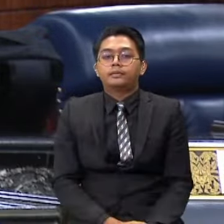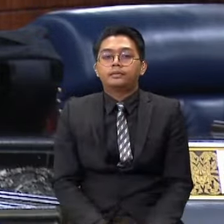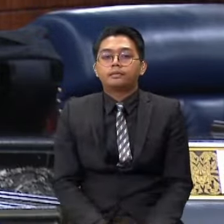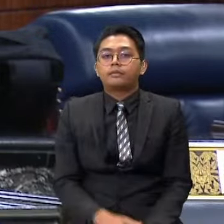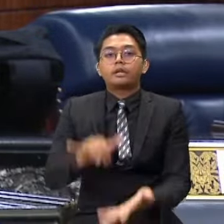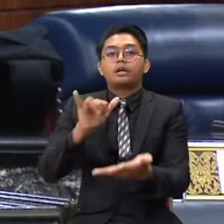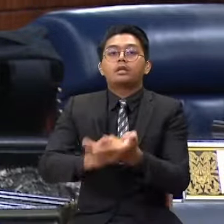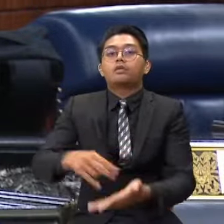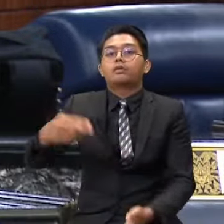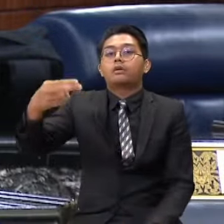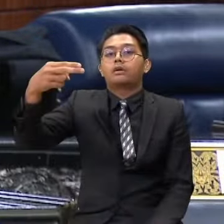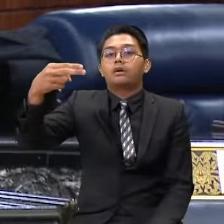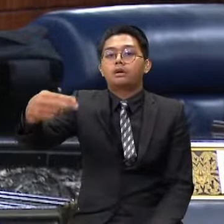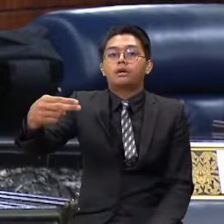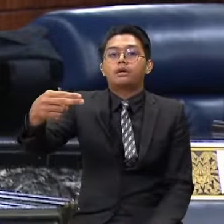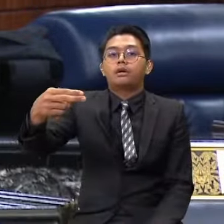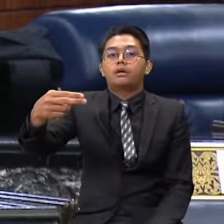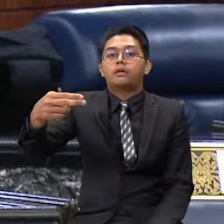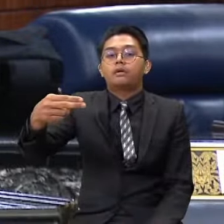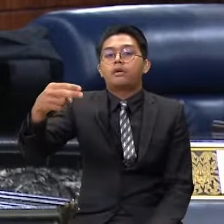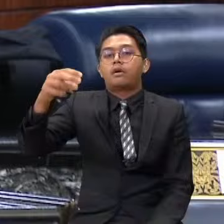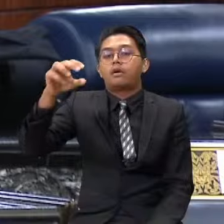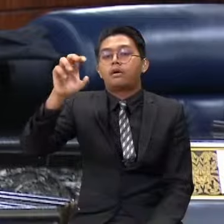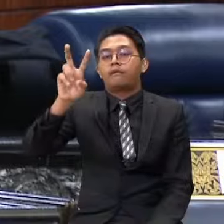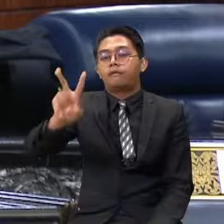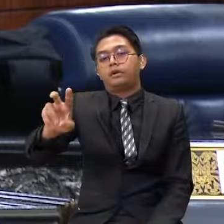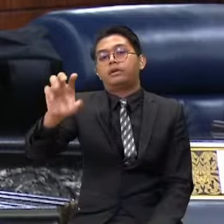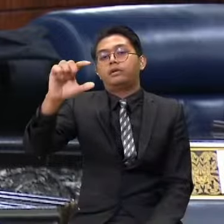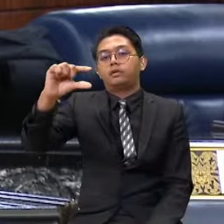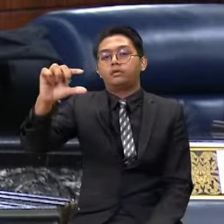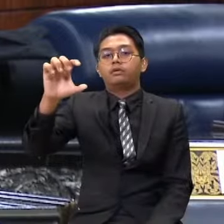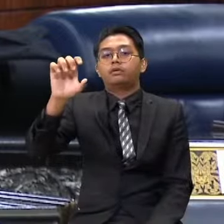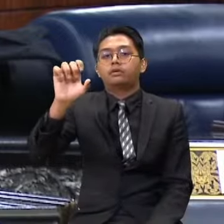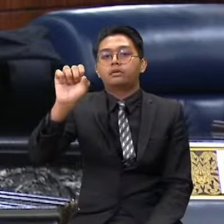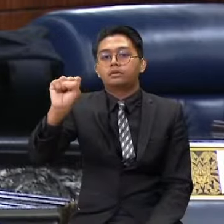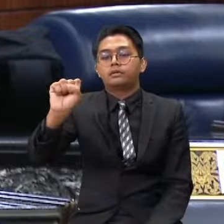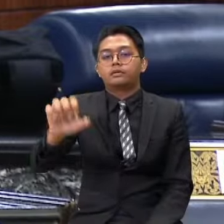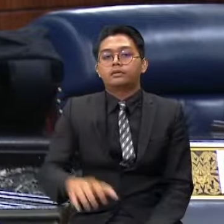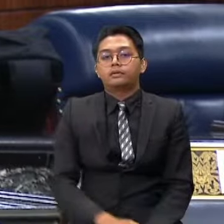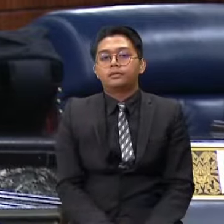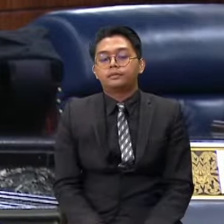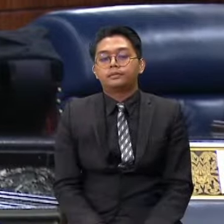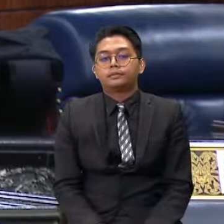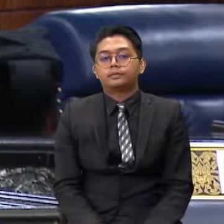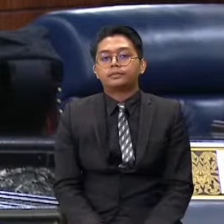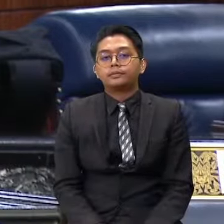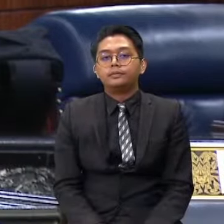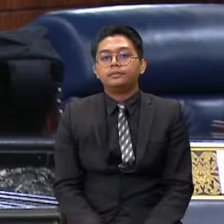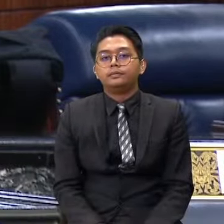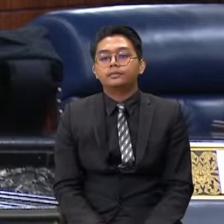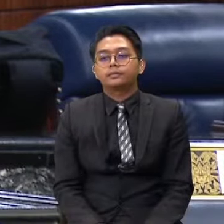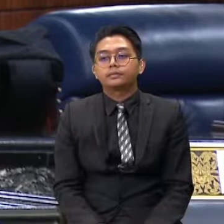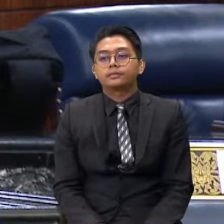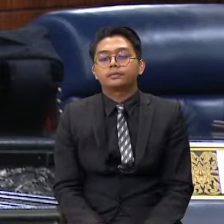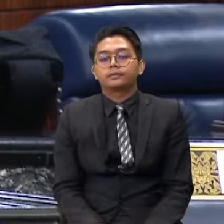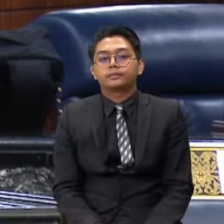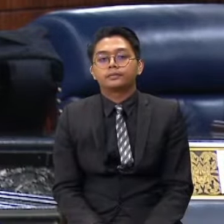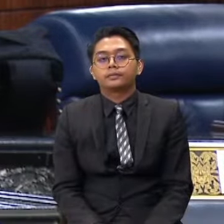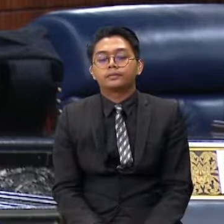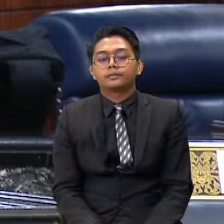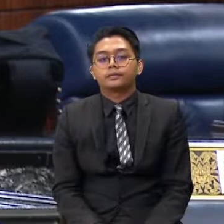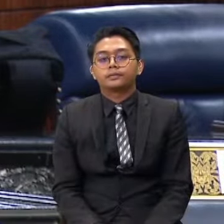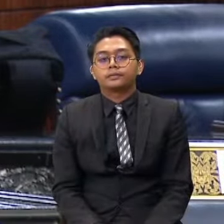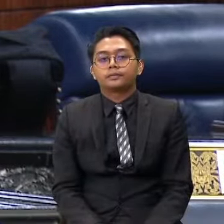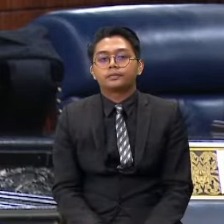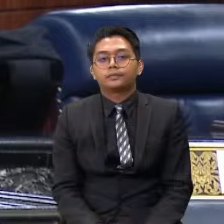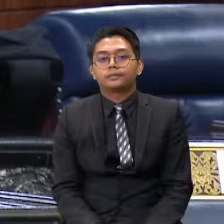high pulan menteri itu high value good sex baik dan dan larut jug nak bagi laluan tidak tak bagi tak